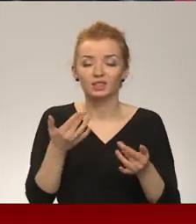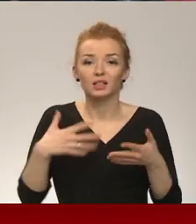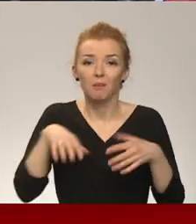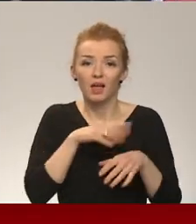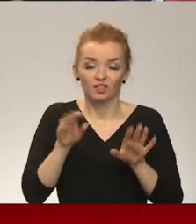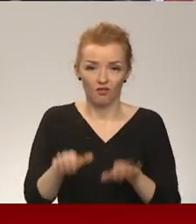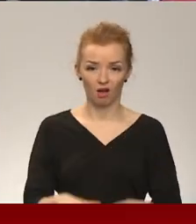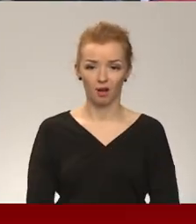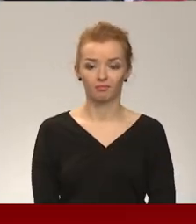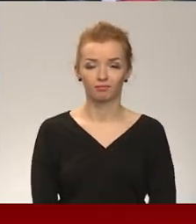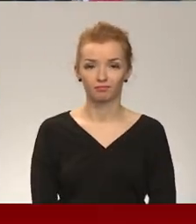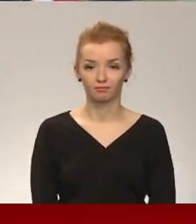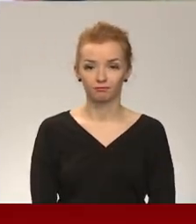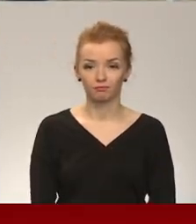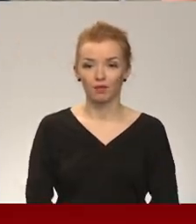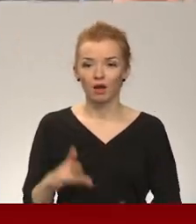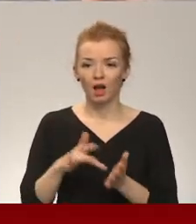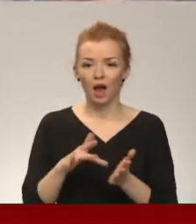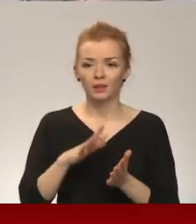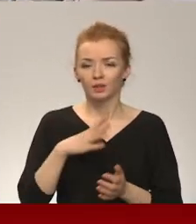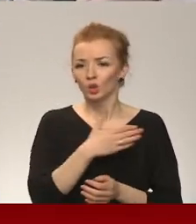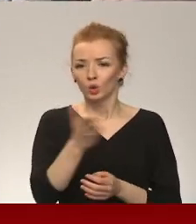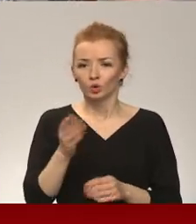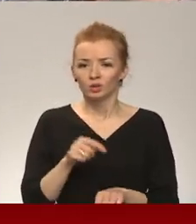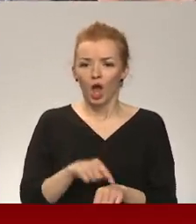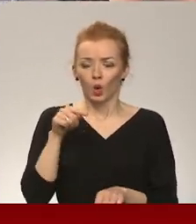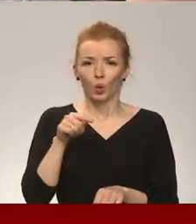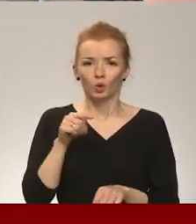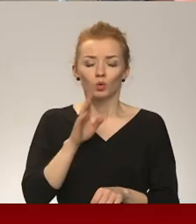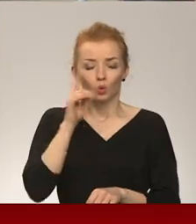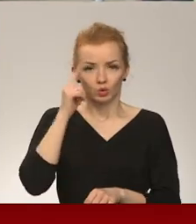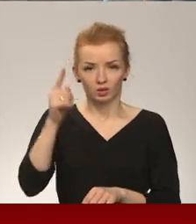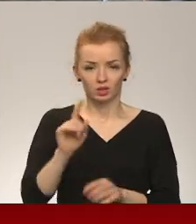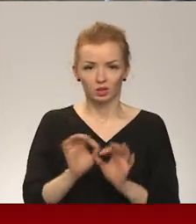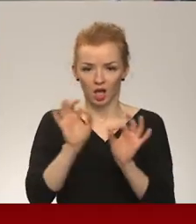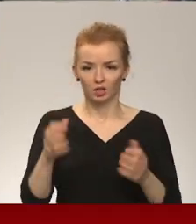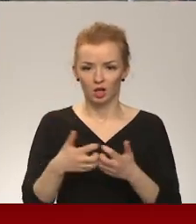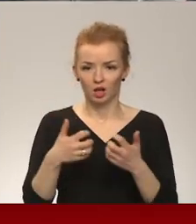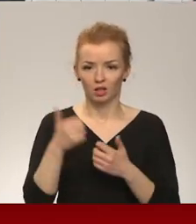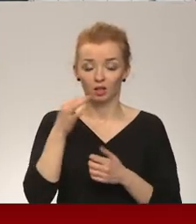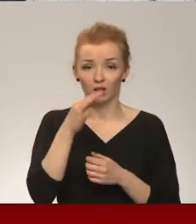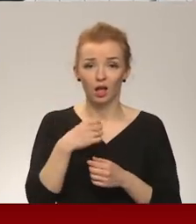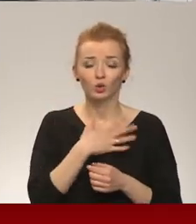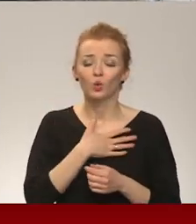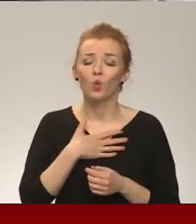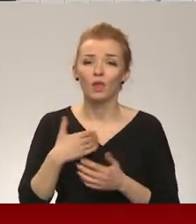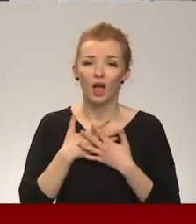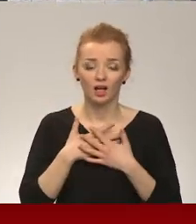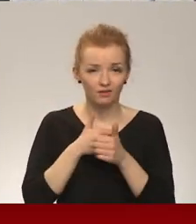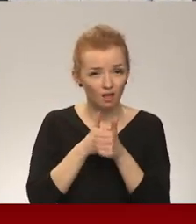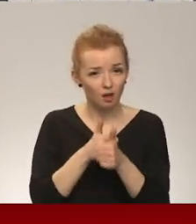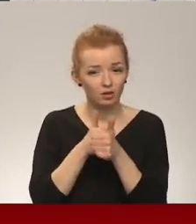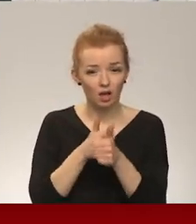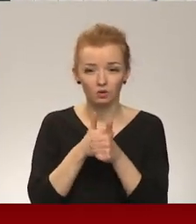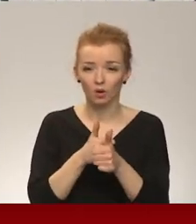protams. Kāds bija jūs izjūtas šorīt no rīta dzirdot, ka ir sācies karš? Nu, arī ar visu to, kas ļoti citīgi sekoja līdzi notikumiem un nu,